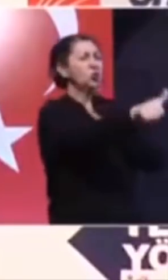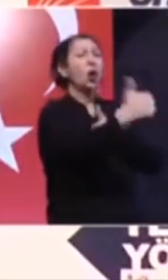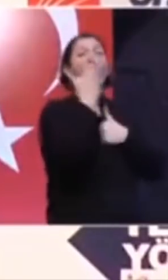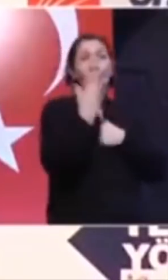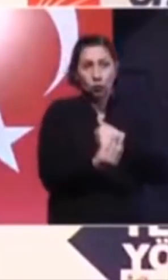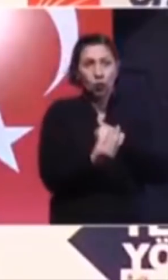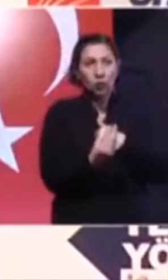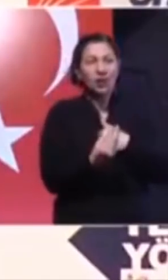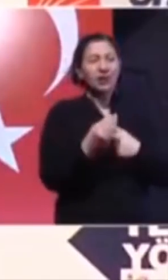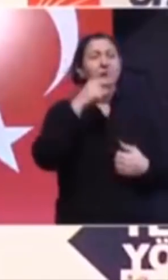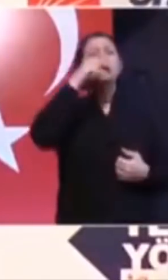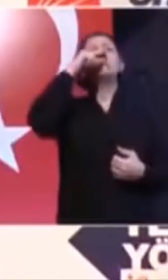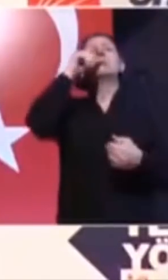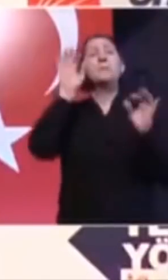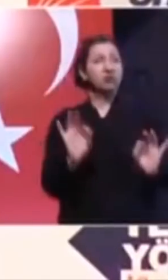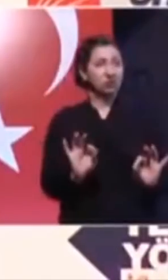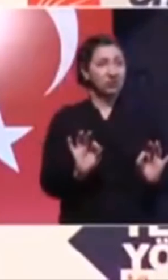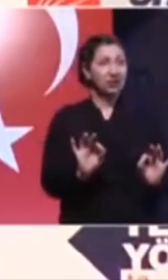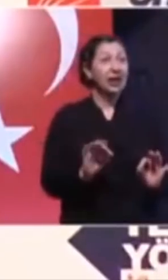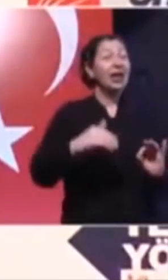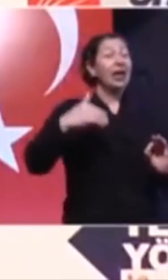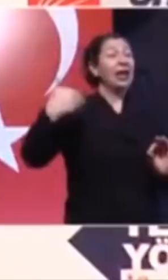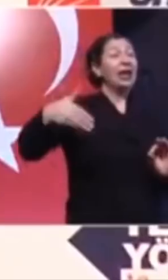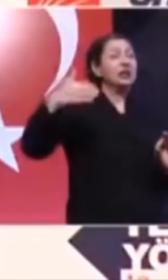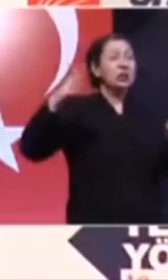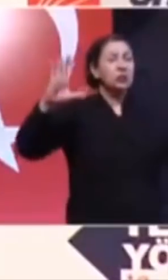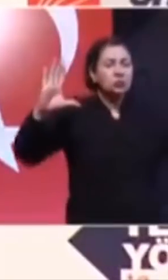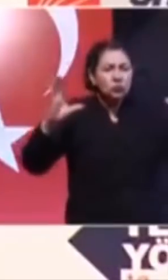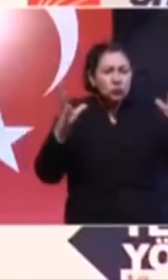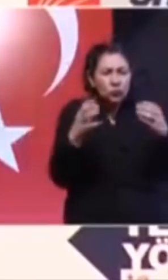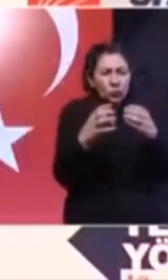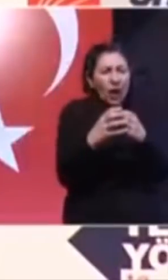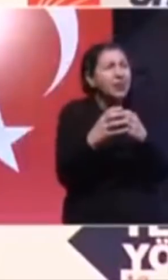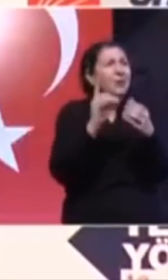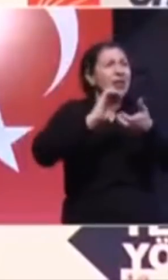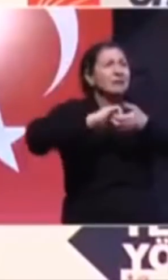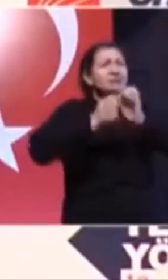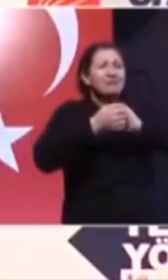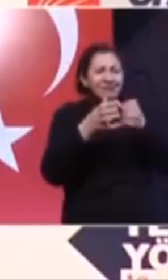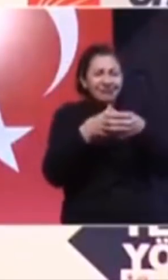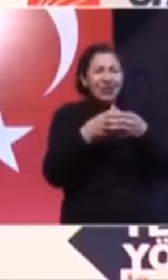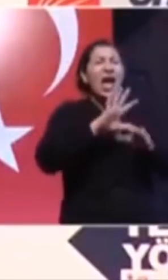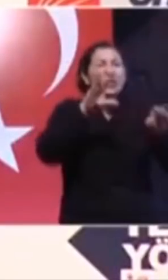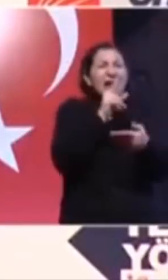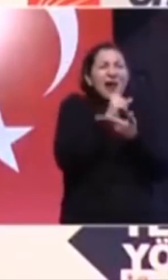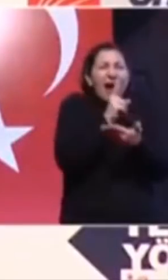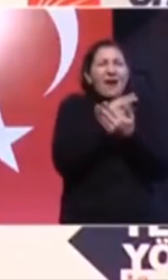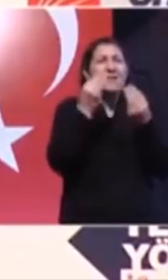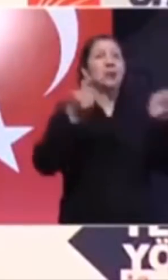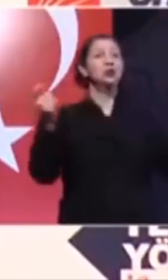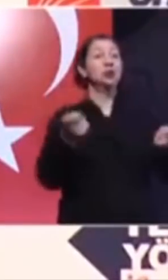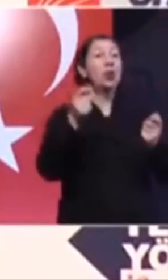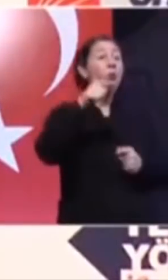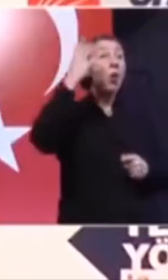uzaklaştığını, kibire büründüğünü, gittikçe küçülen bir yapıda her şeye karar vermeye çalıştığını ve